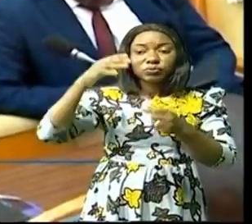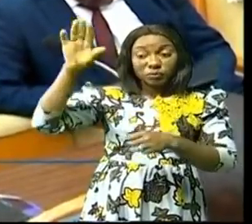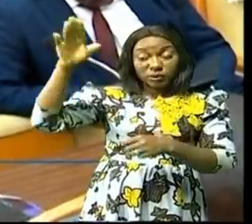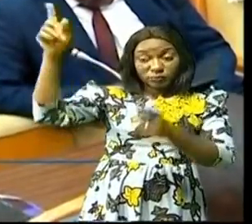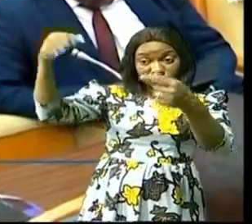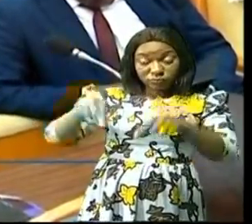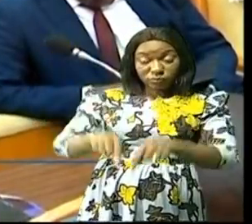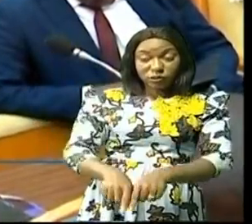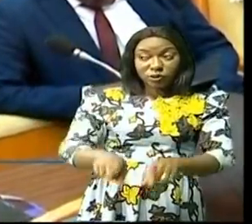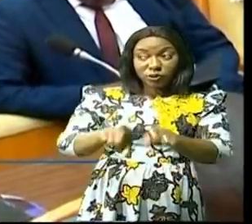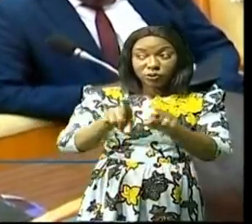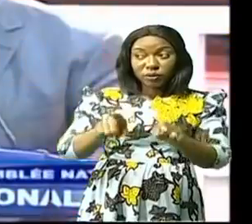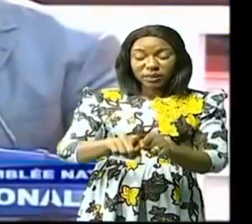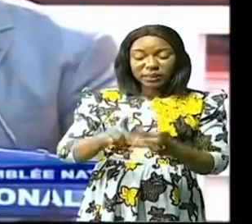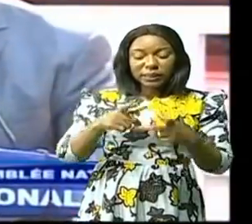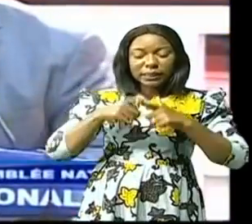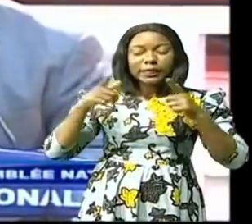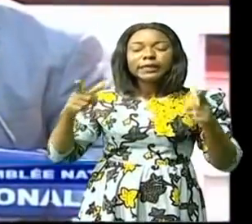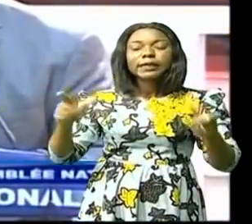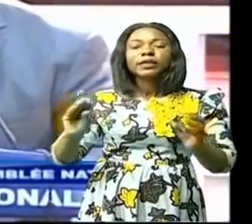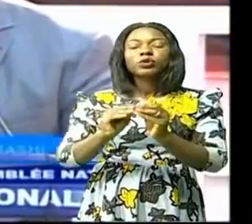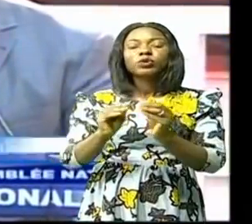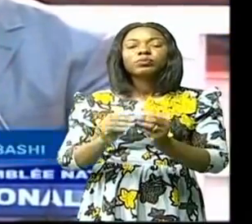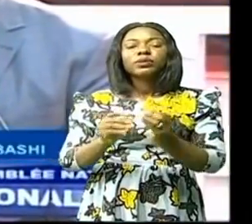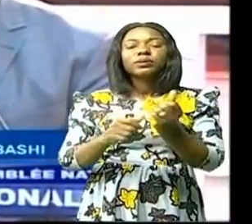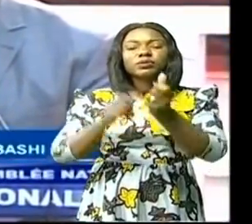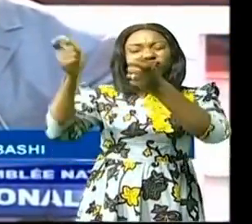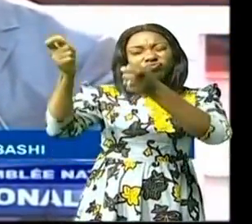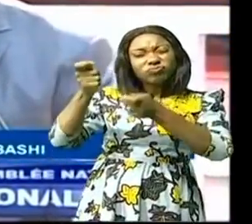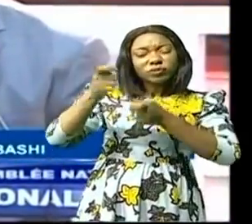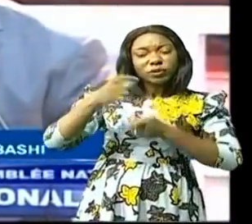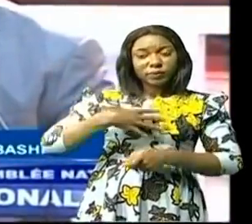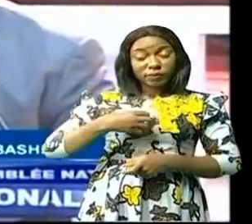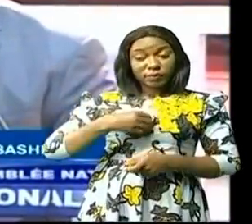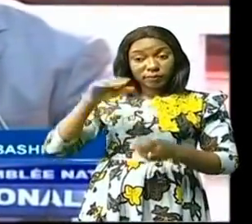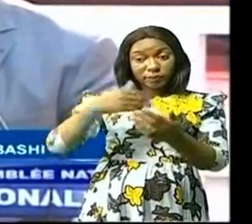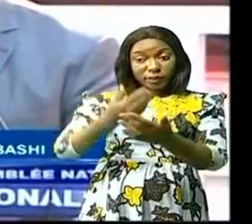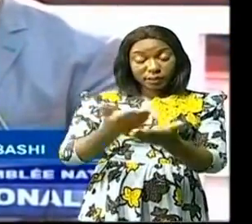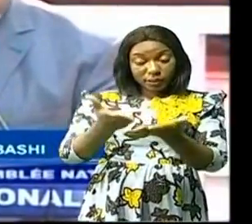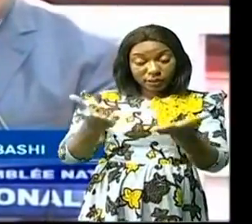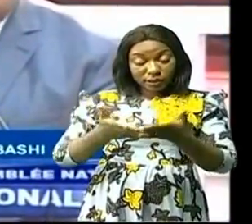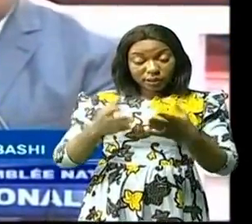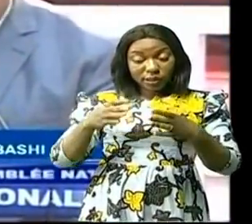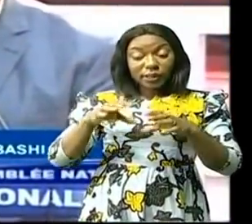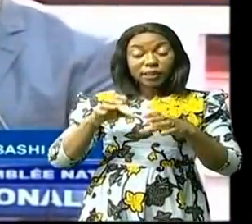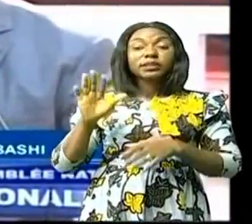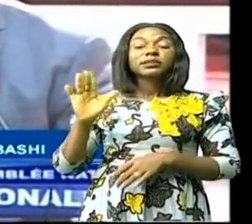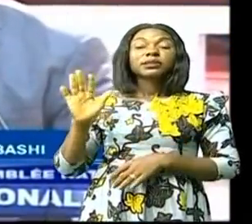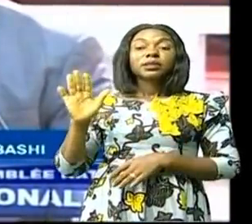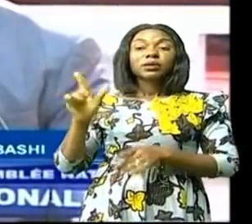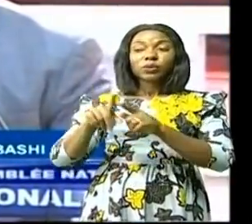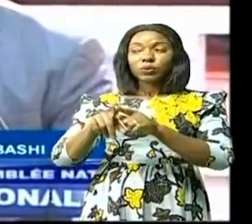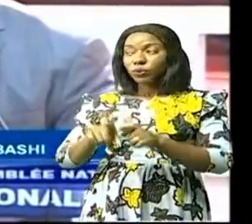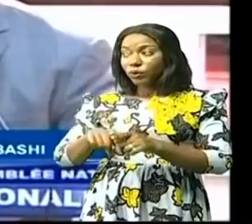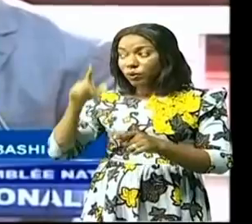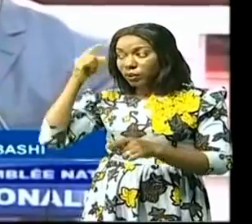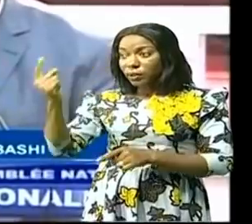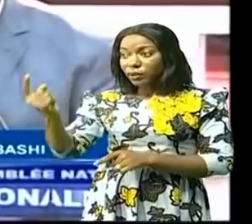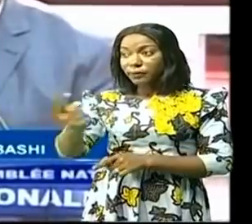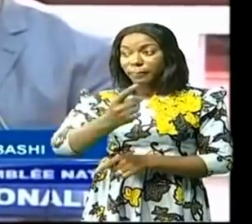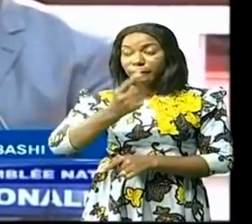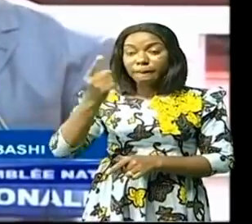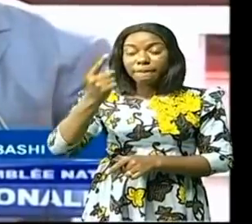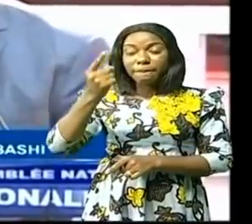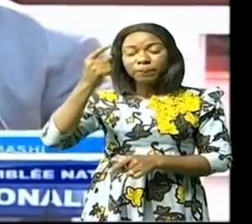qu'on l'attire le plus grand nombre d'investisseurs au moment où nos aéroports ne répondent toujours pas aux standards